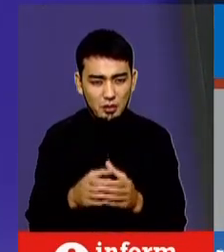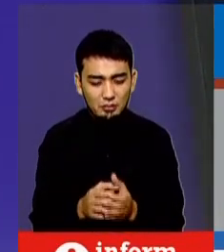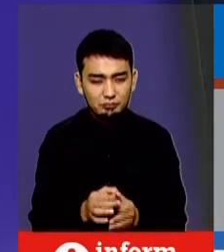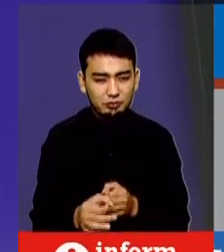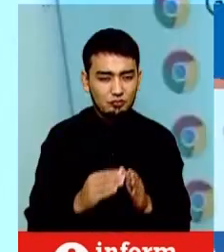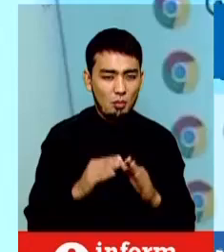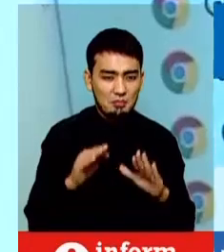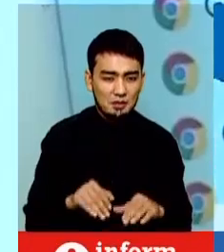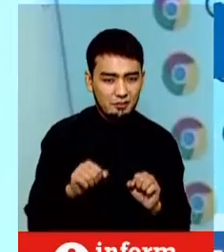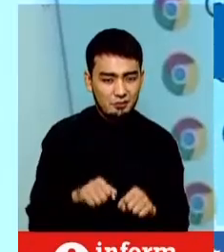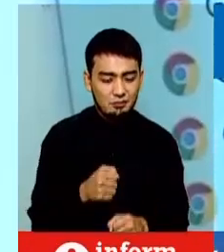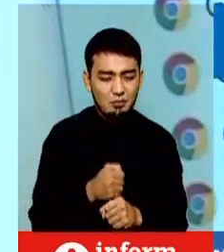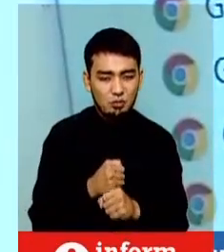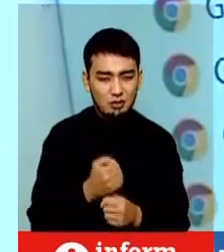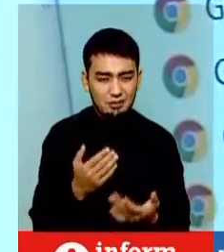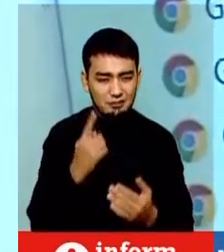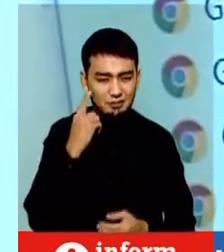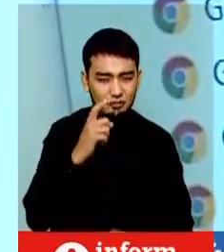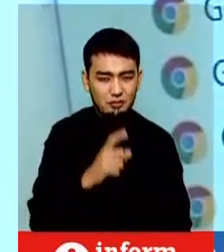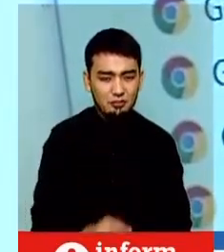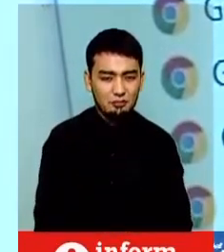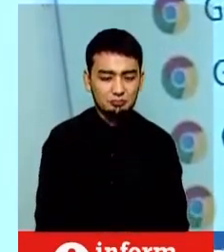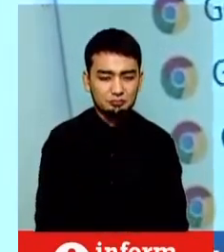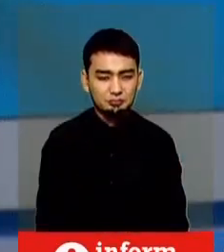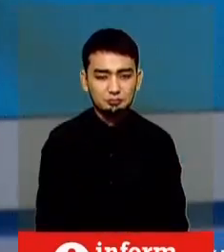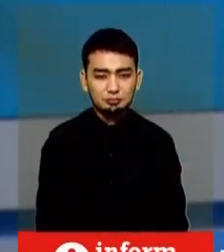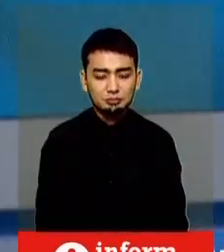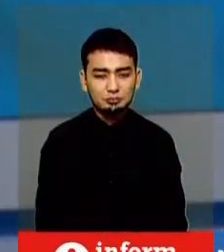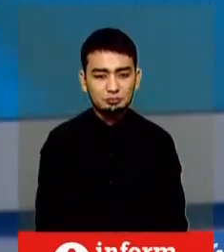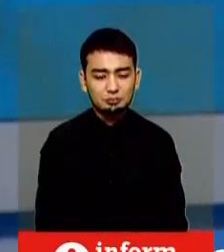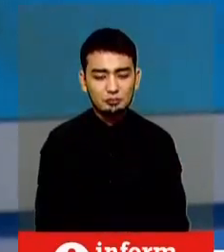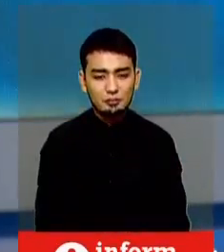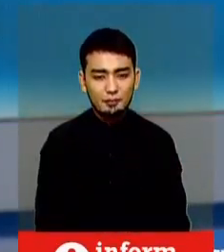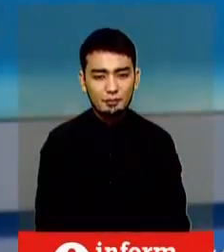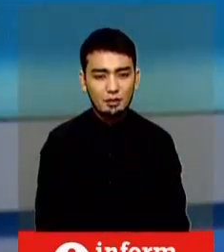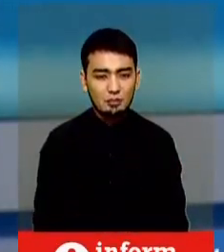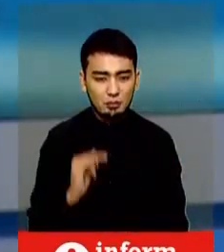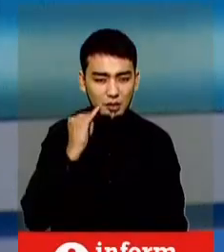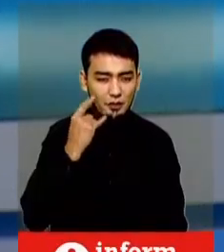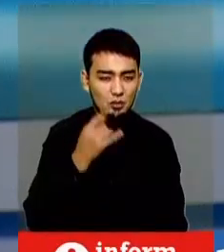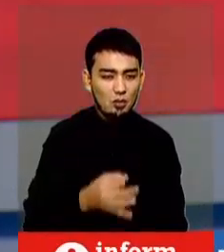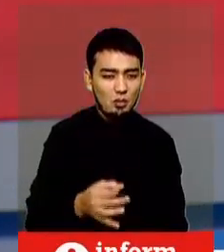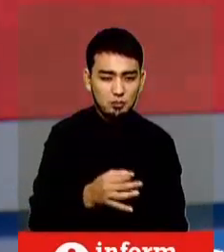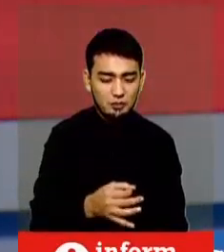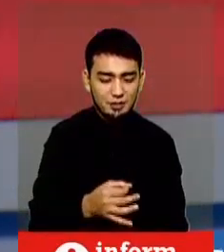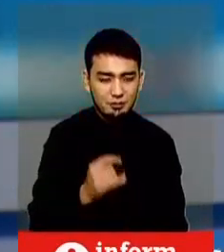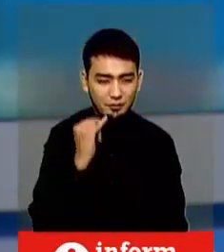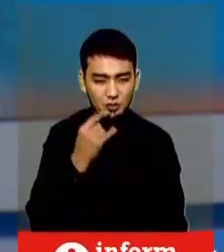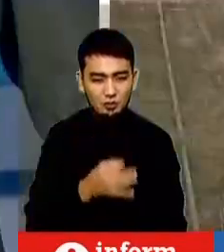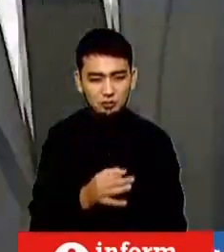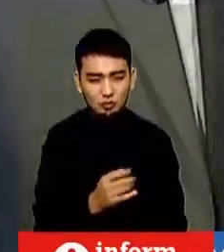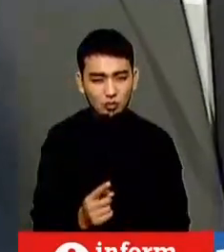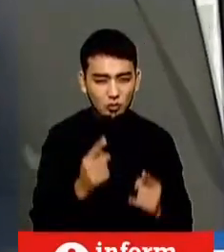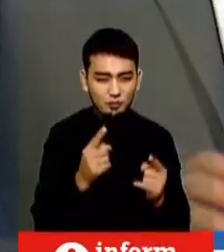Эльмира Ержанова, Азамат Кубигенов, Информбюро, 31 канал. В Павлодарской области